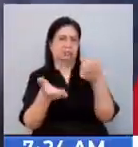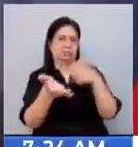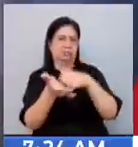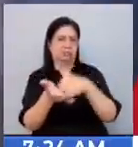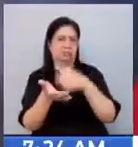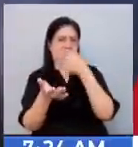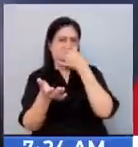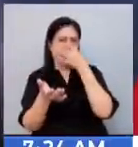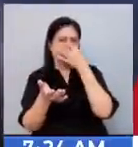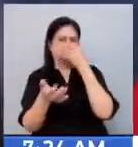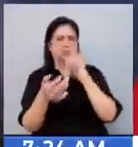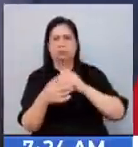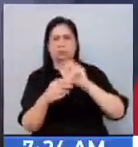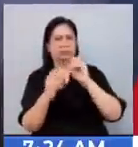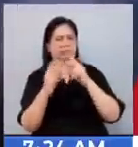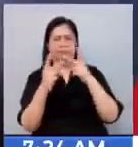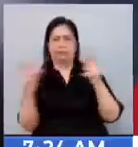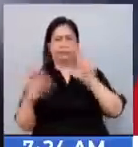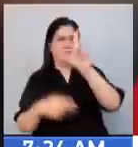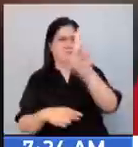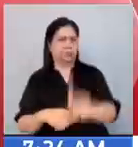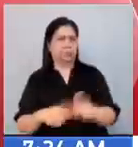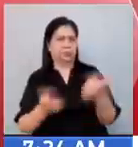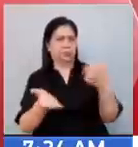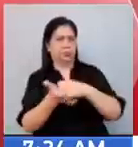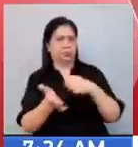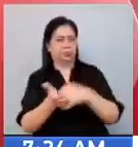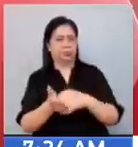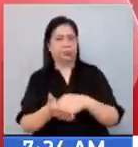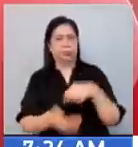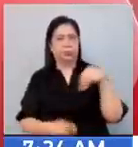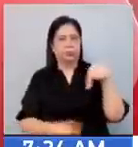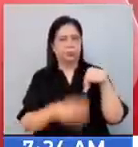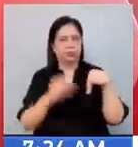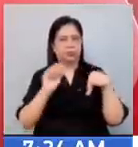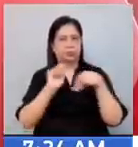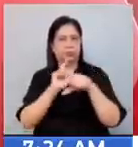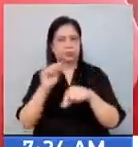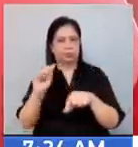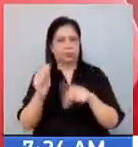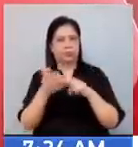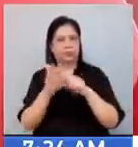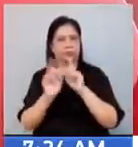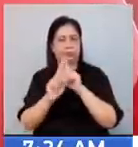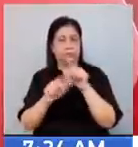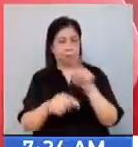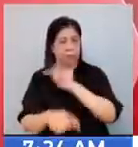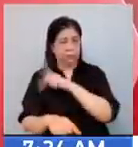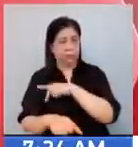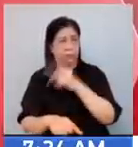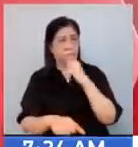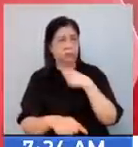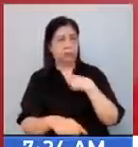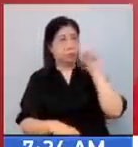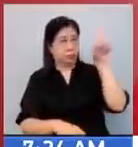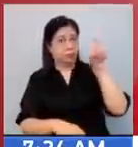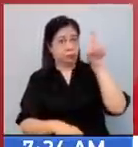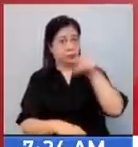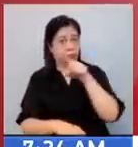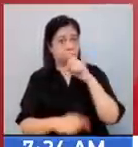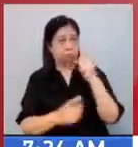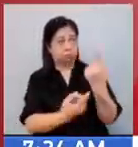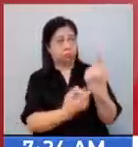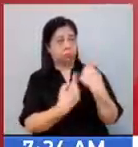baba daw po. Yung Q&A, nasagot ba yung mga katanungan ninyo? Ikaw, personally, may mga tanong ka ba na naitanong mo sa kanila